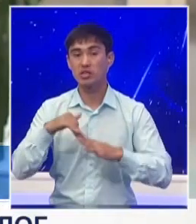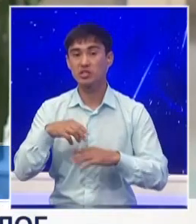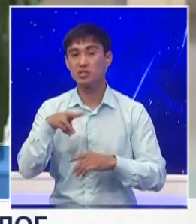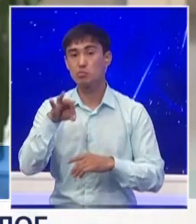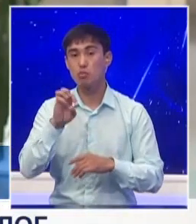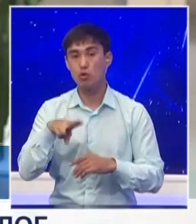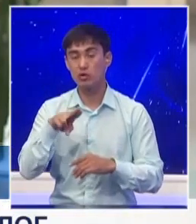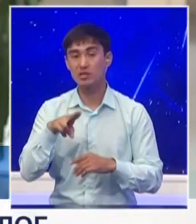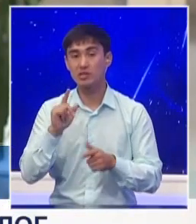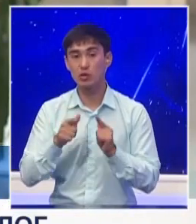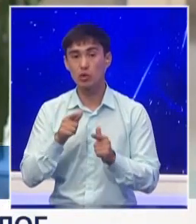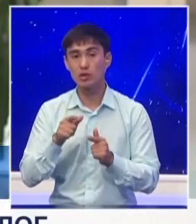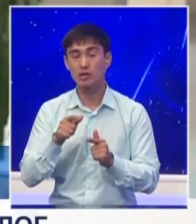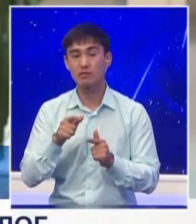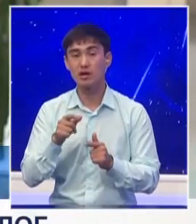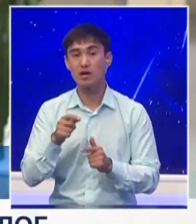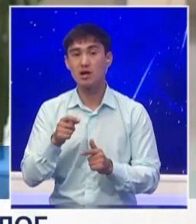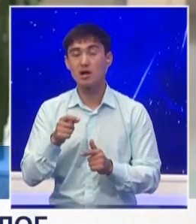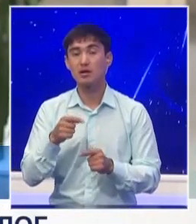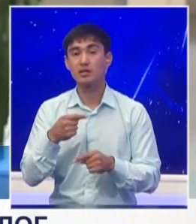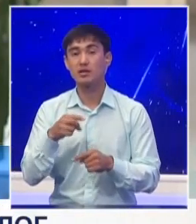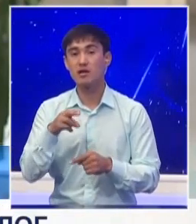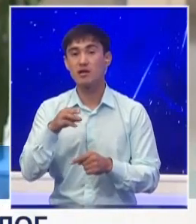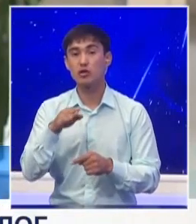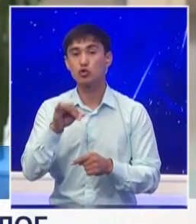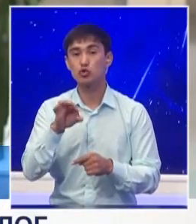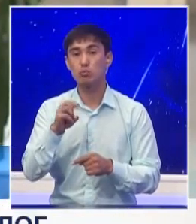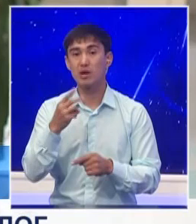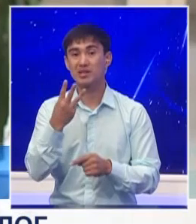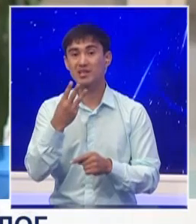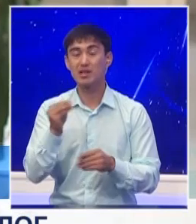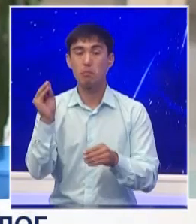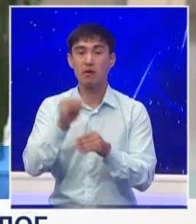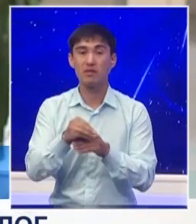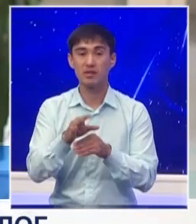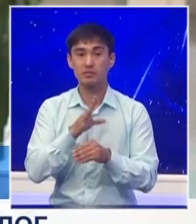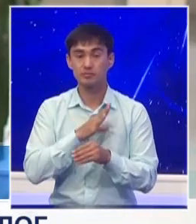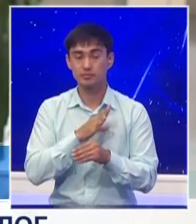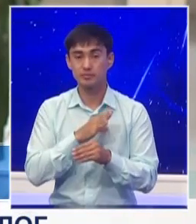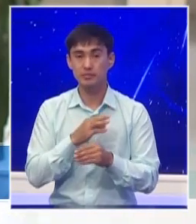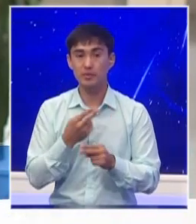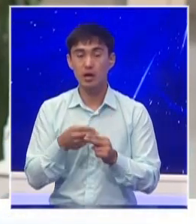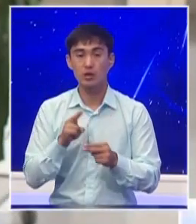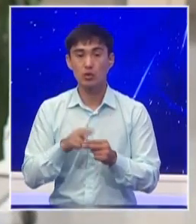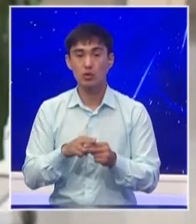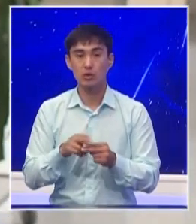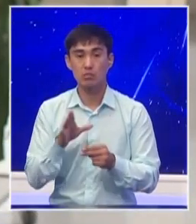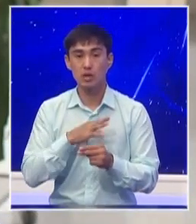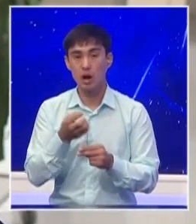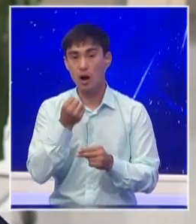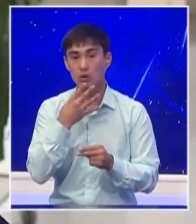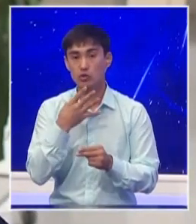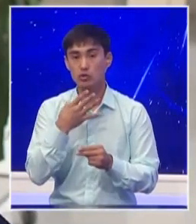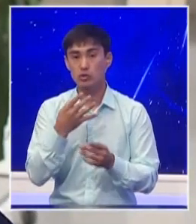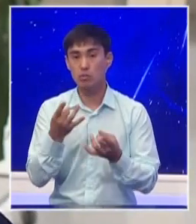меда, из натурального пчелиного воска, из масла жожоба. Три ингредиента всего, которые оказались хороши не